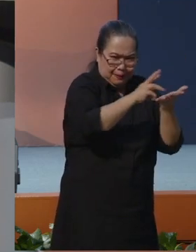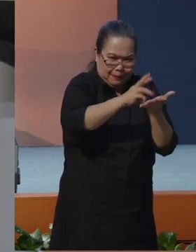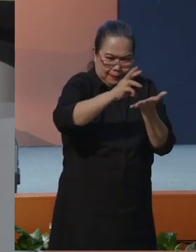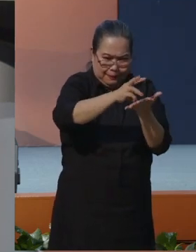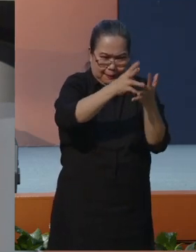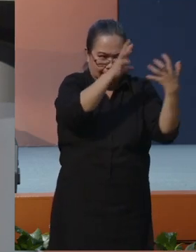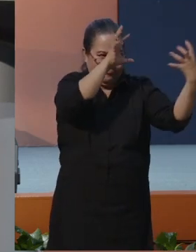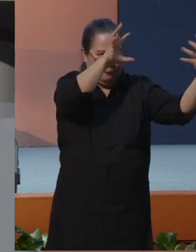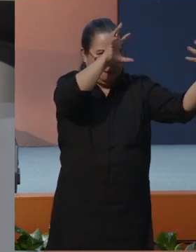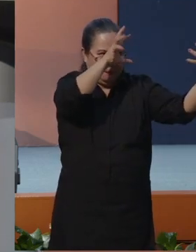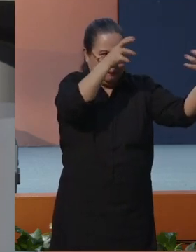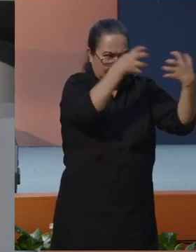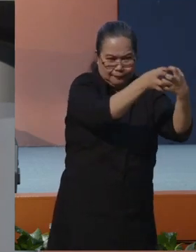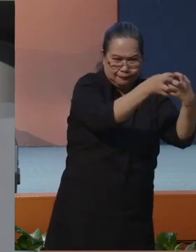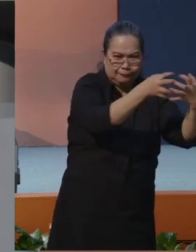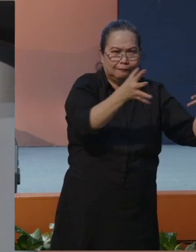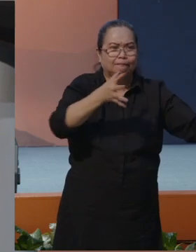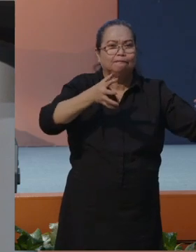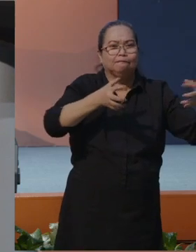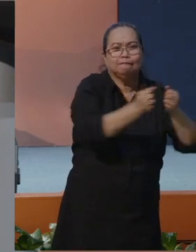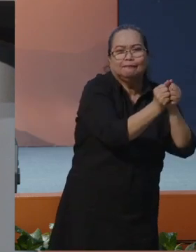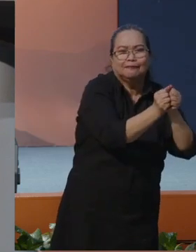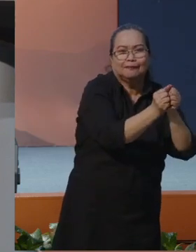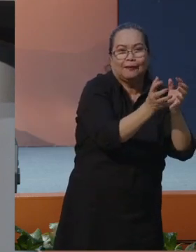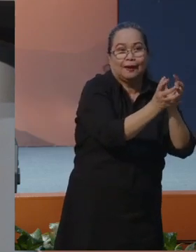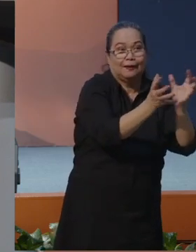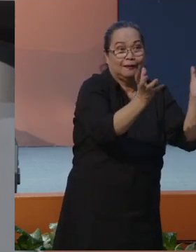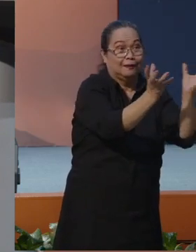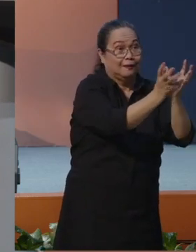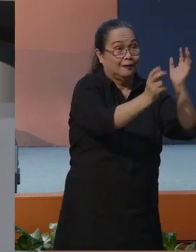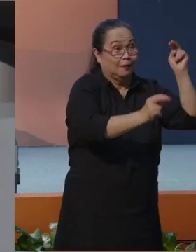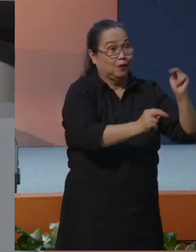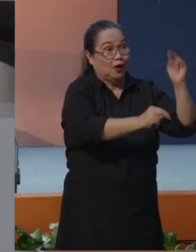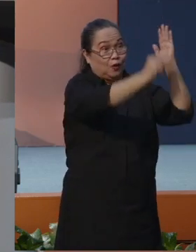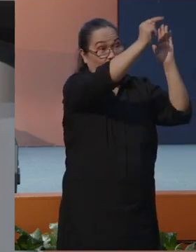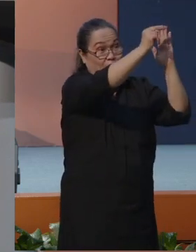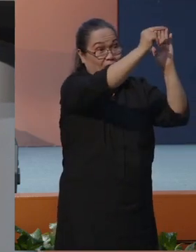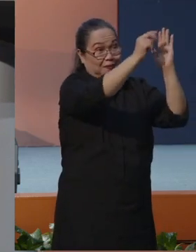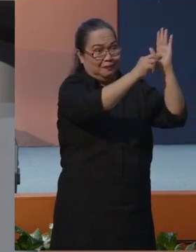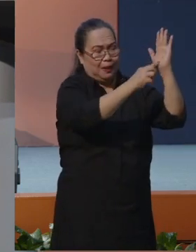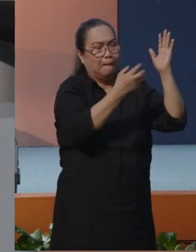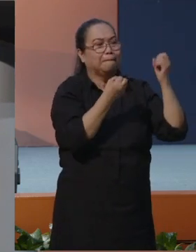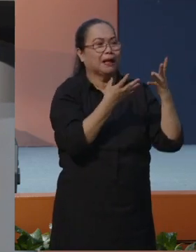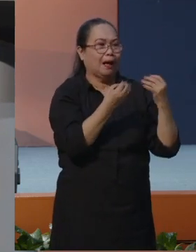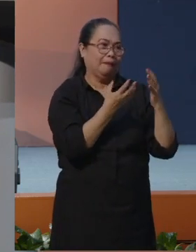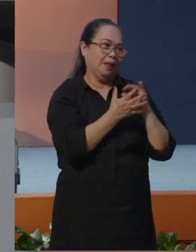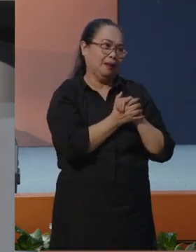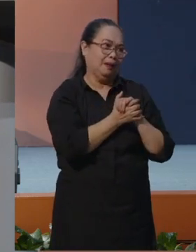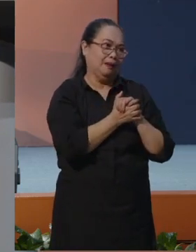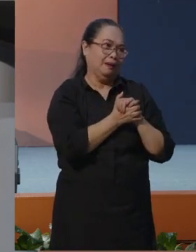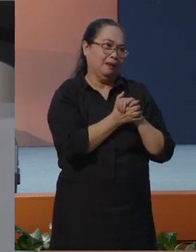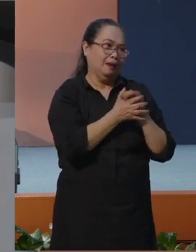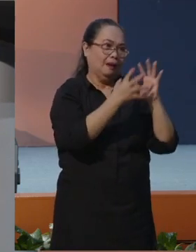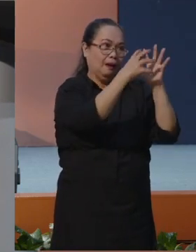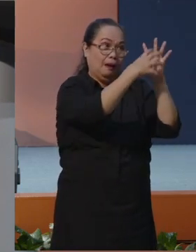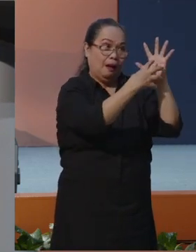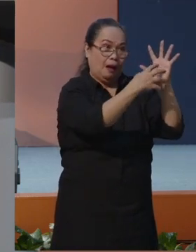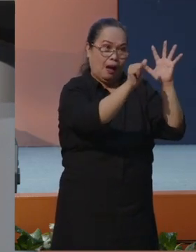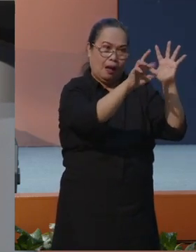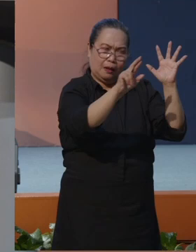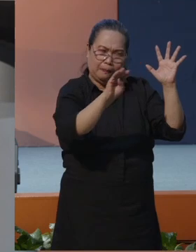no? And the kings who were in the northern hill country, mas marami ito. And in the Arabah, south